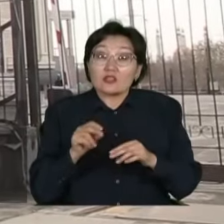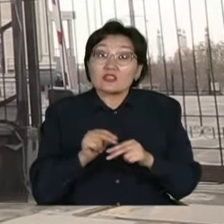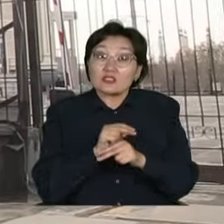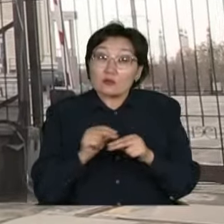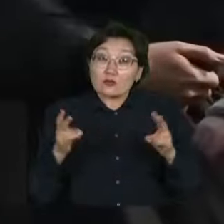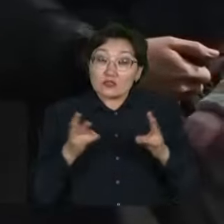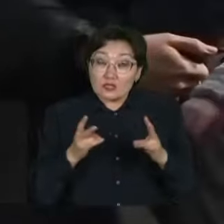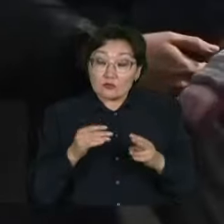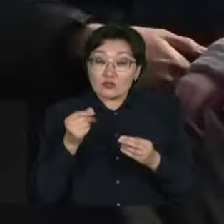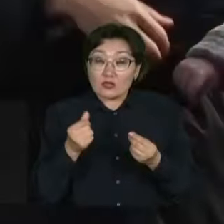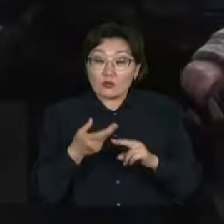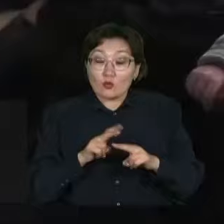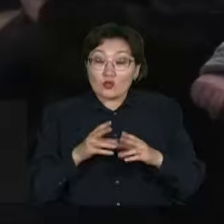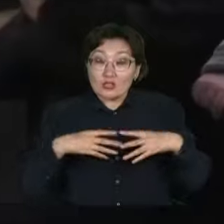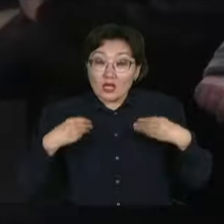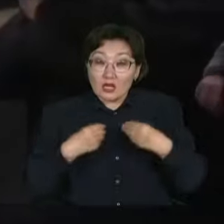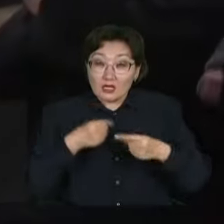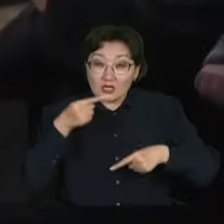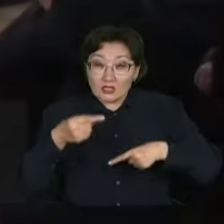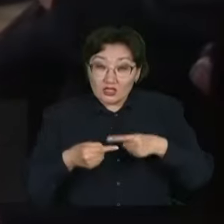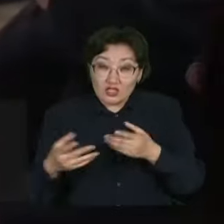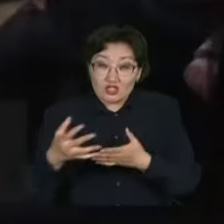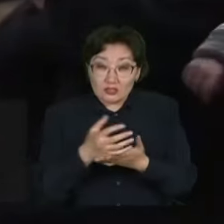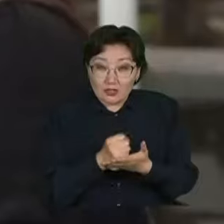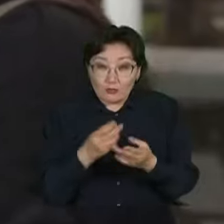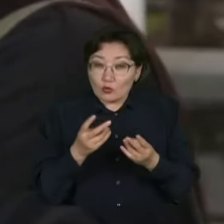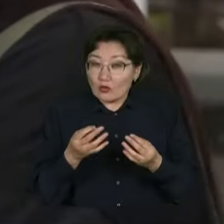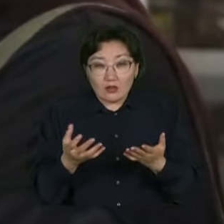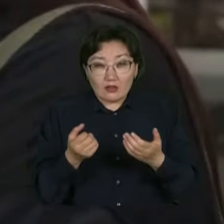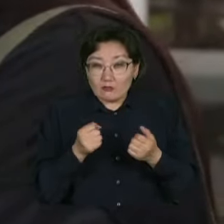соманы аталған ұйым арқылы жинап опық жеген.